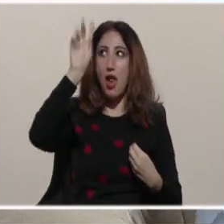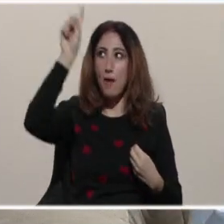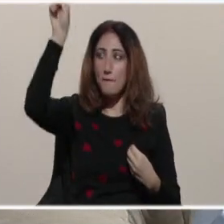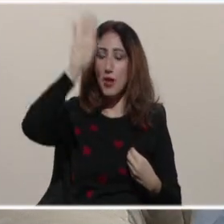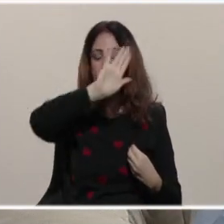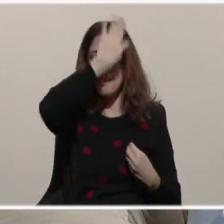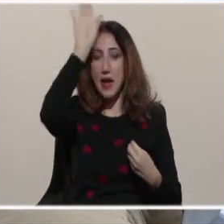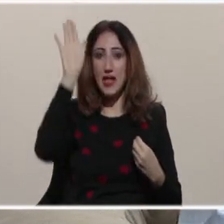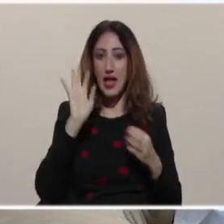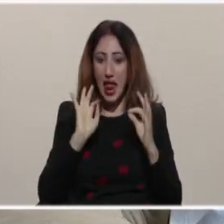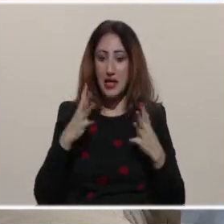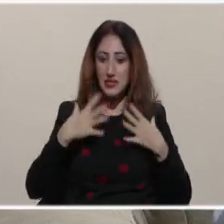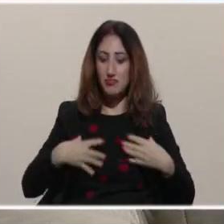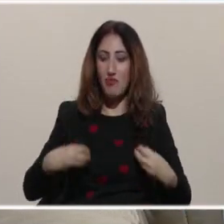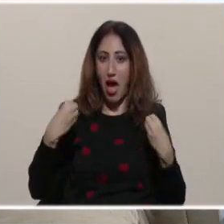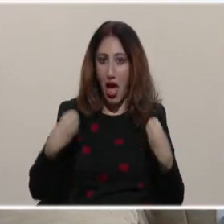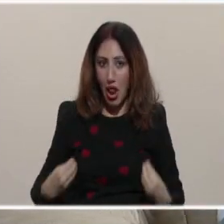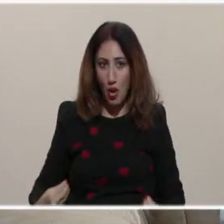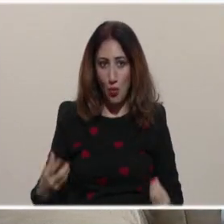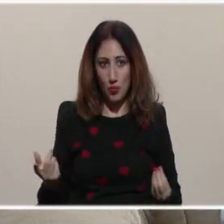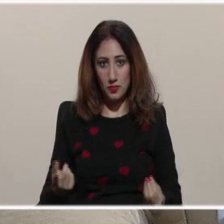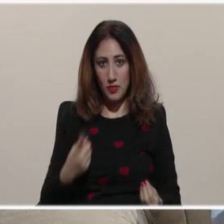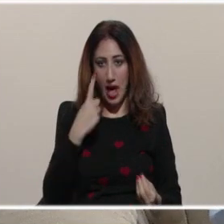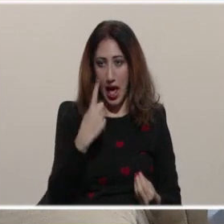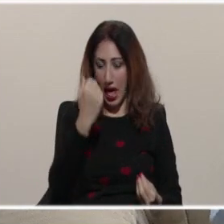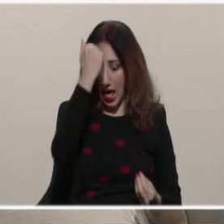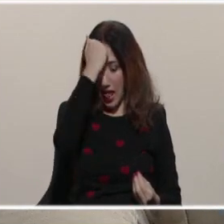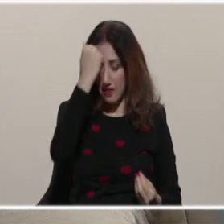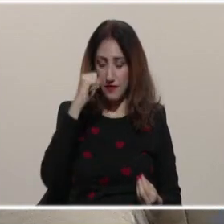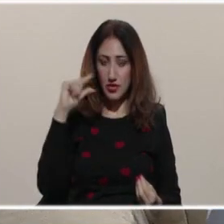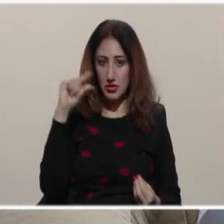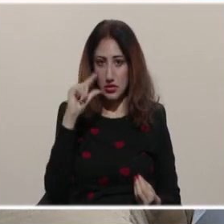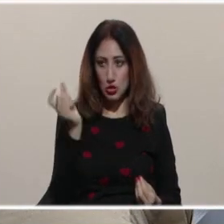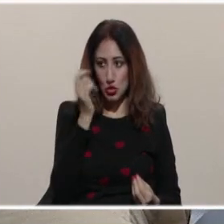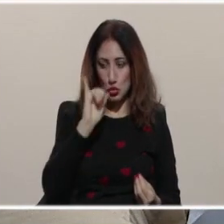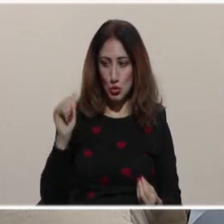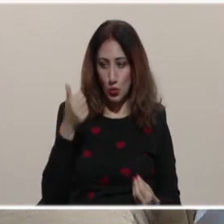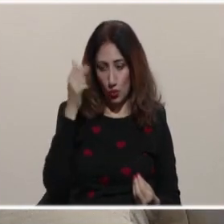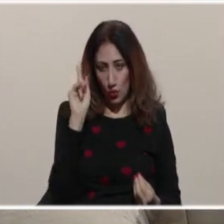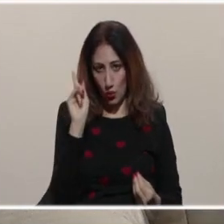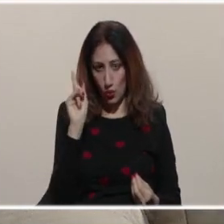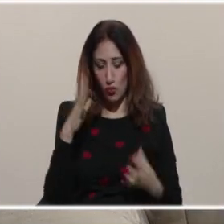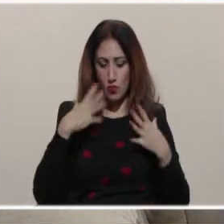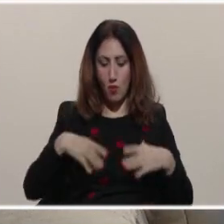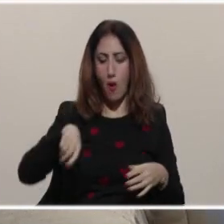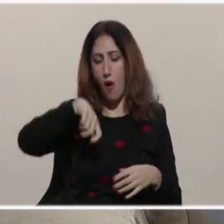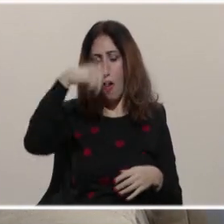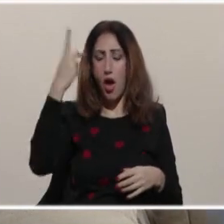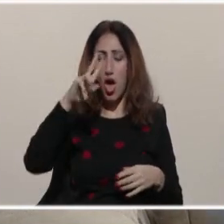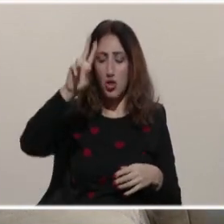صلة بن أشيم كان يعمل إيه؟ معاه 1000 دينار، راح اشترى أغلى ثوب، أغلى ثوب في الوقت